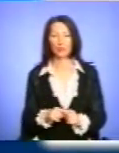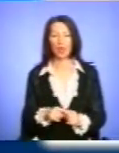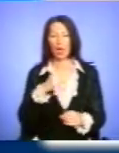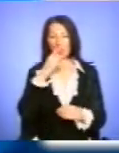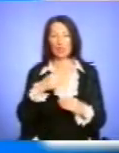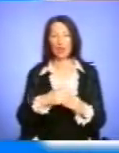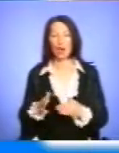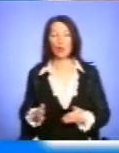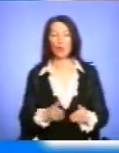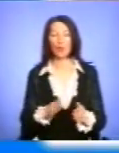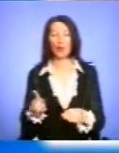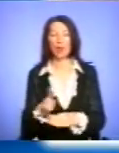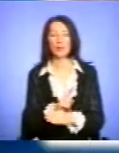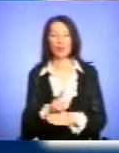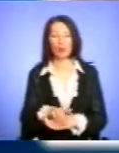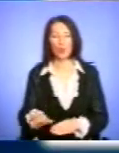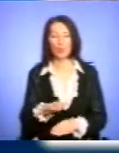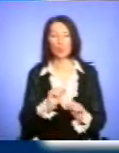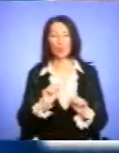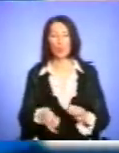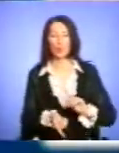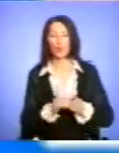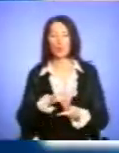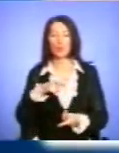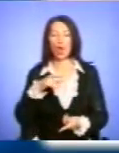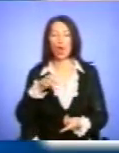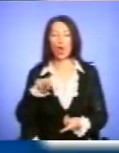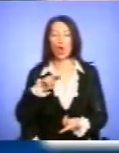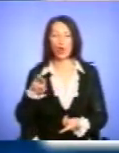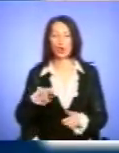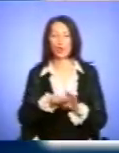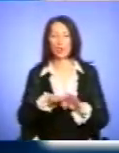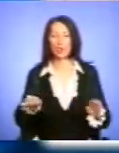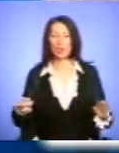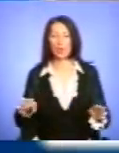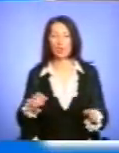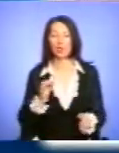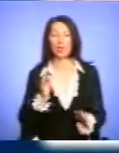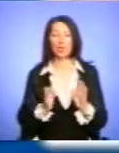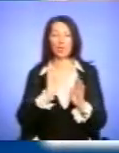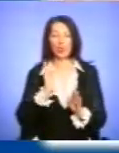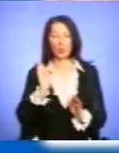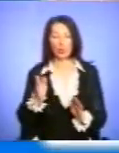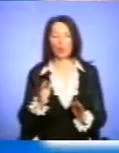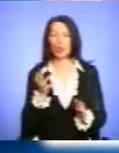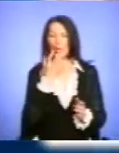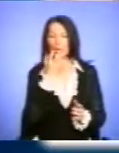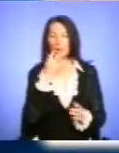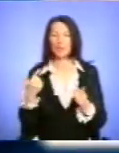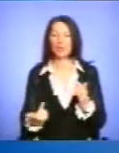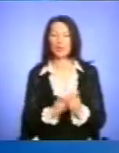Незабаром дороги Тернопільщини можуть перетворитися у льодяний накат. Синоптики прогнозують потепління та знову сильні